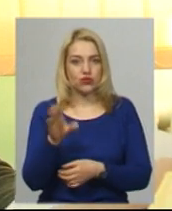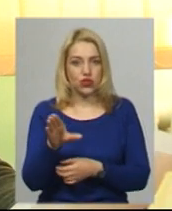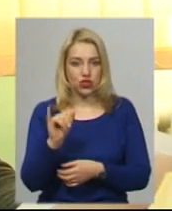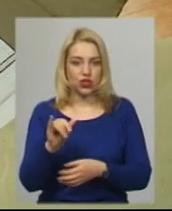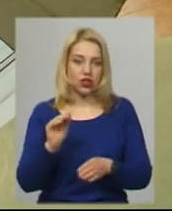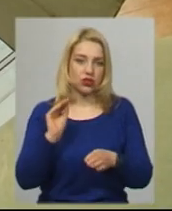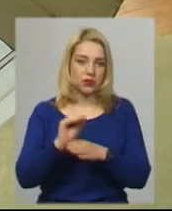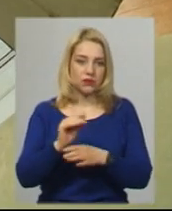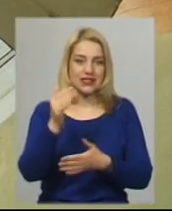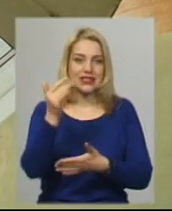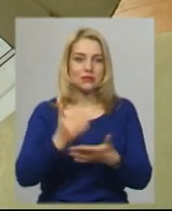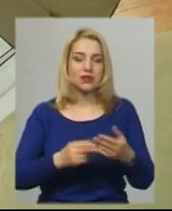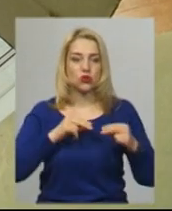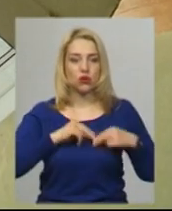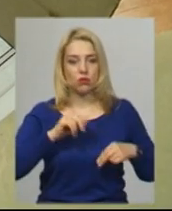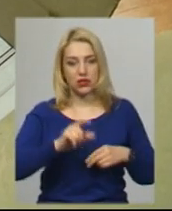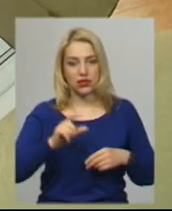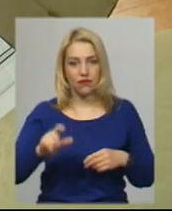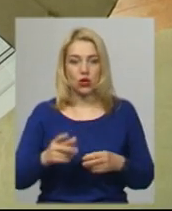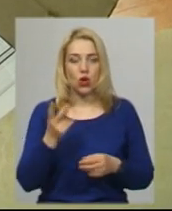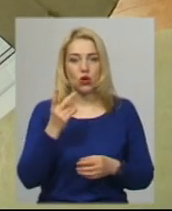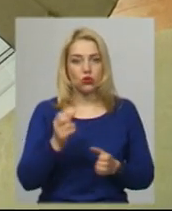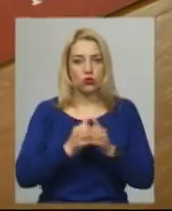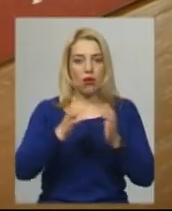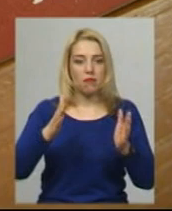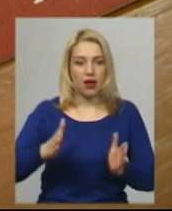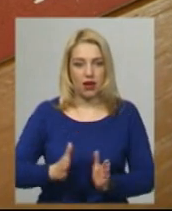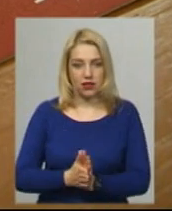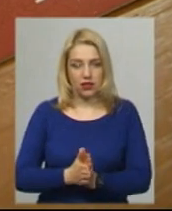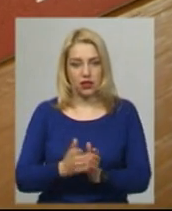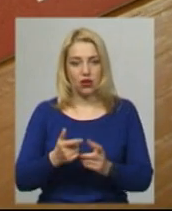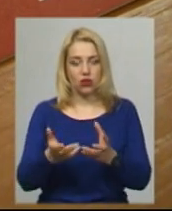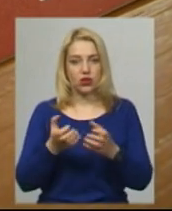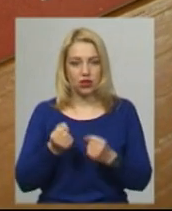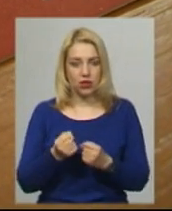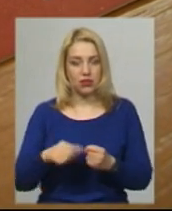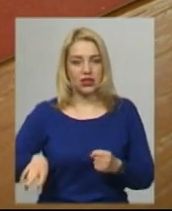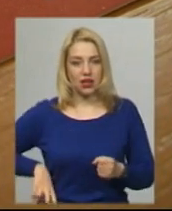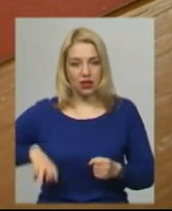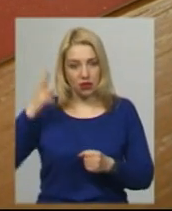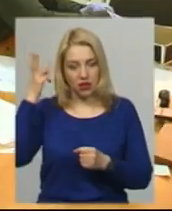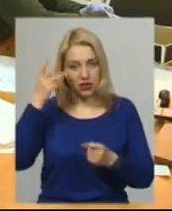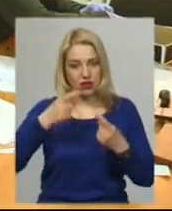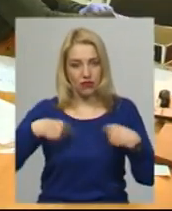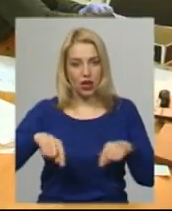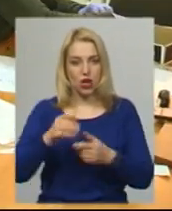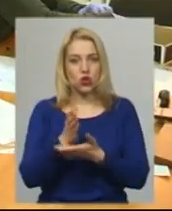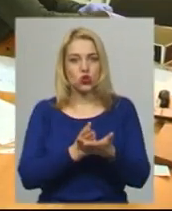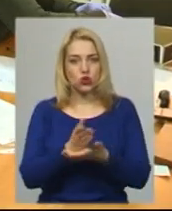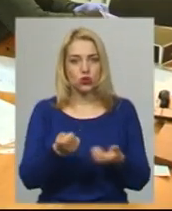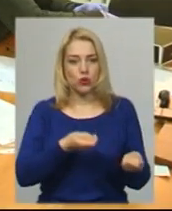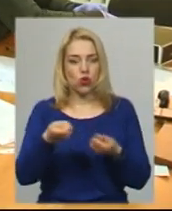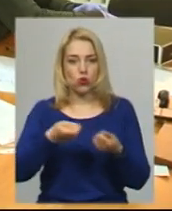список працівників. Другу партію посвідчень у кількості 560 штук отримав директор Хмельницької філії однієї зі служб доставки Петро